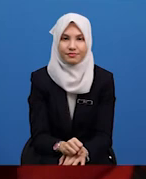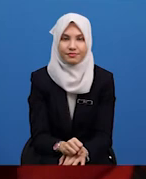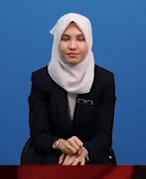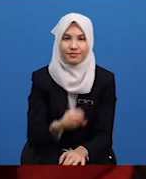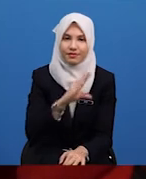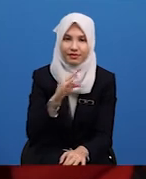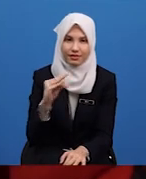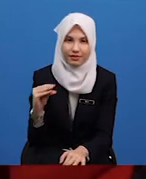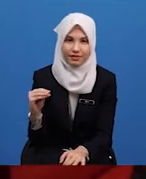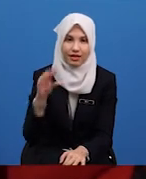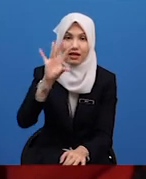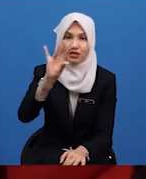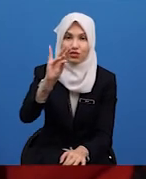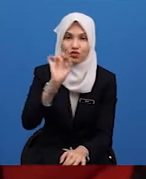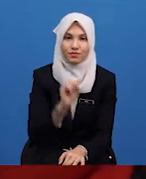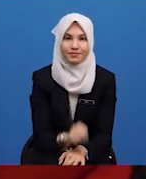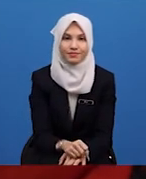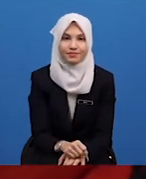Dan posisi ketujuh.